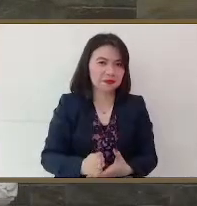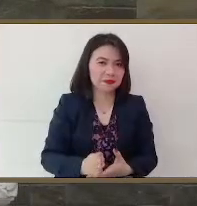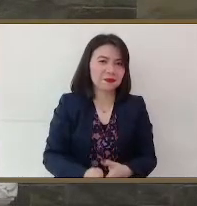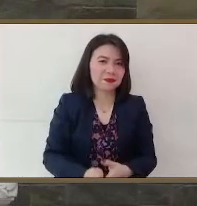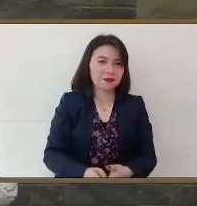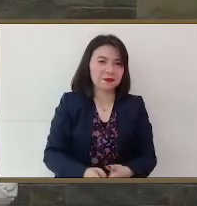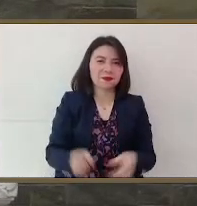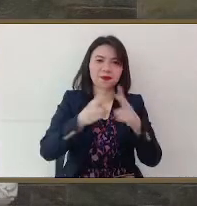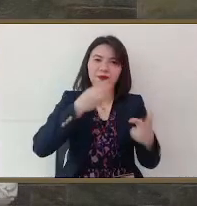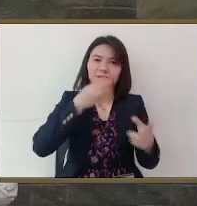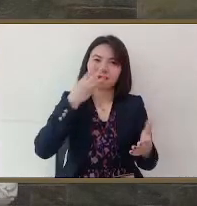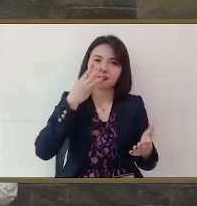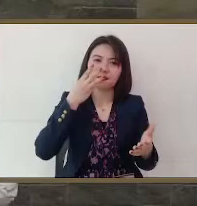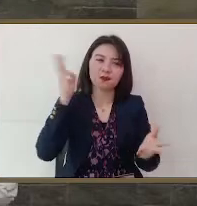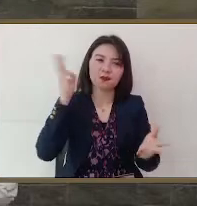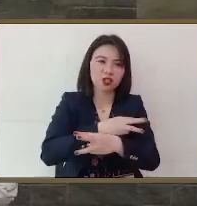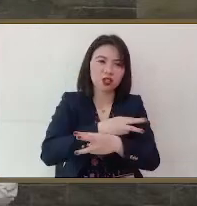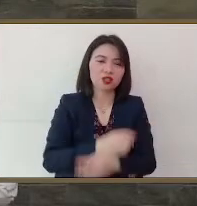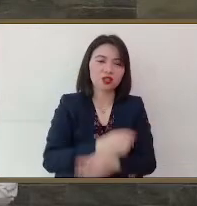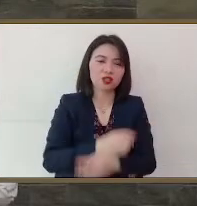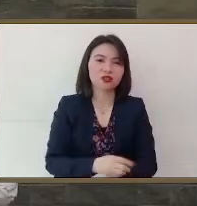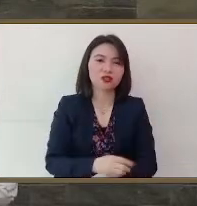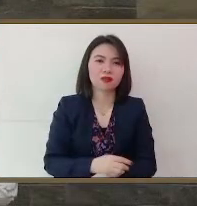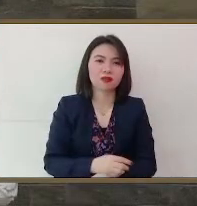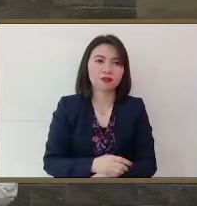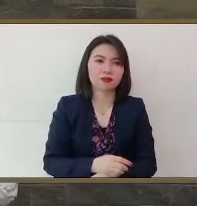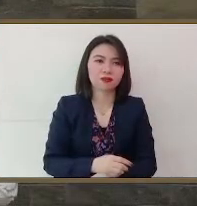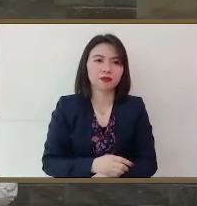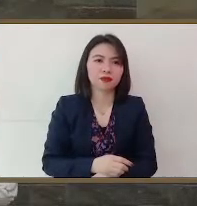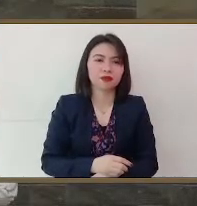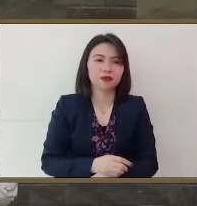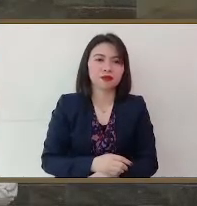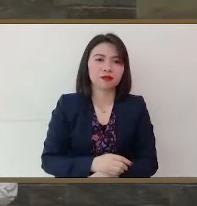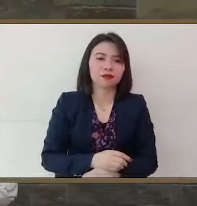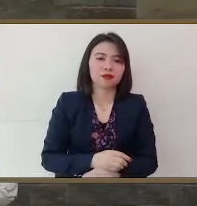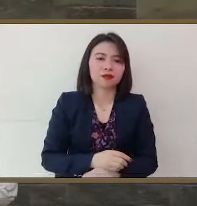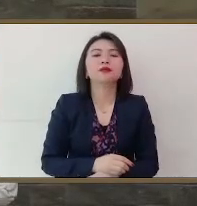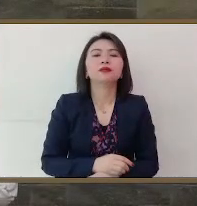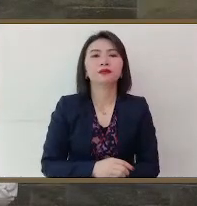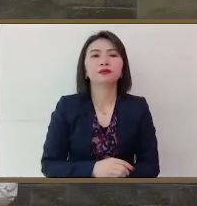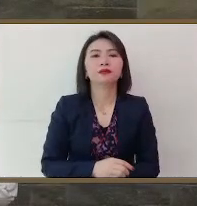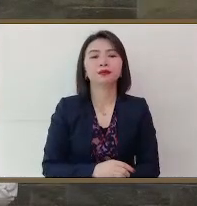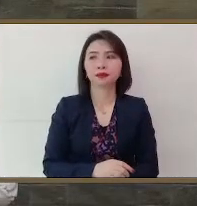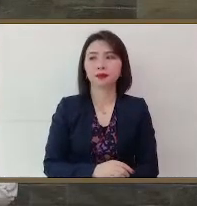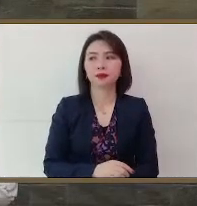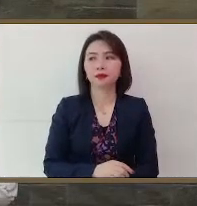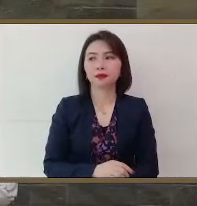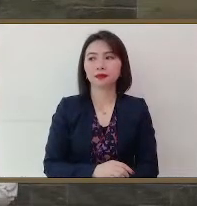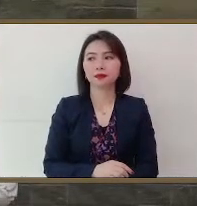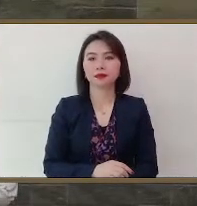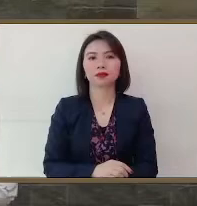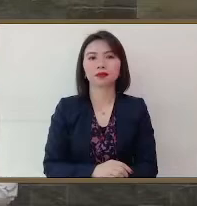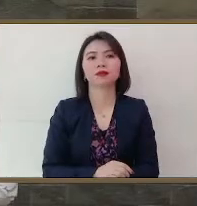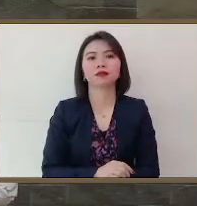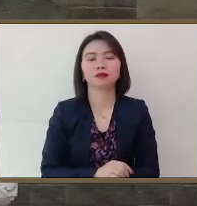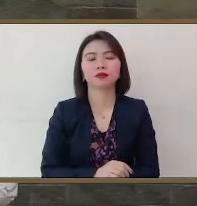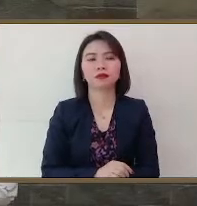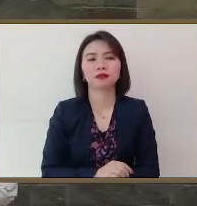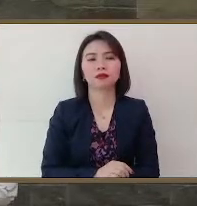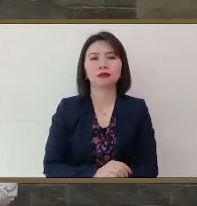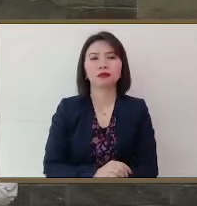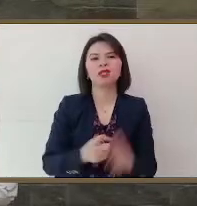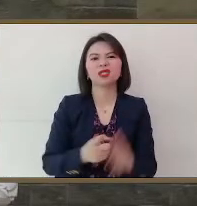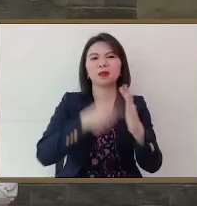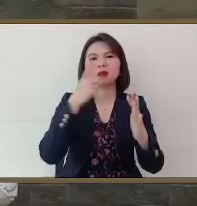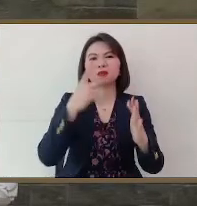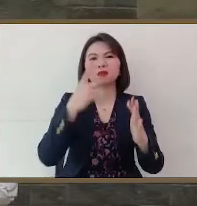Alam niyo kung bakit, mga kapatid? Nakikita niyo po ba, mga kapatid? Come on, talk to me if you can. Nagdududa minsan tayo pag